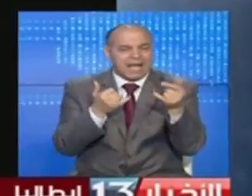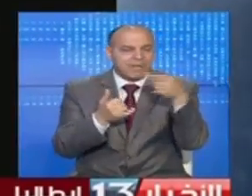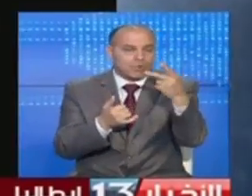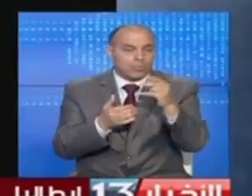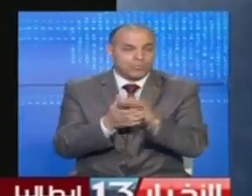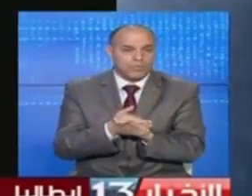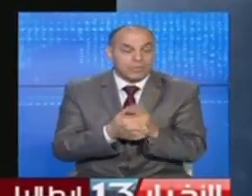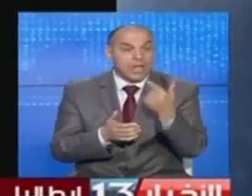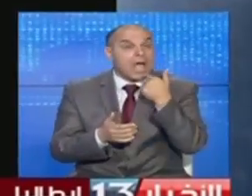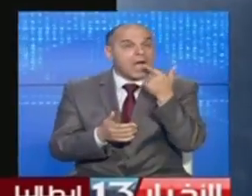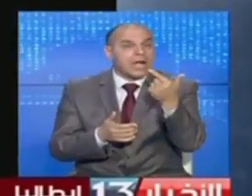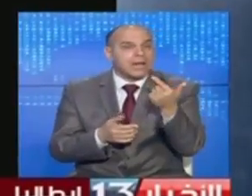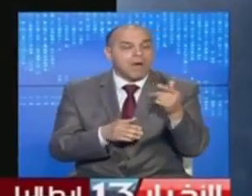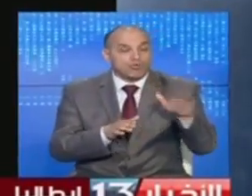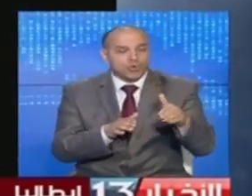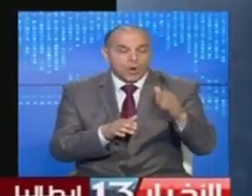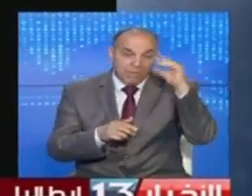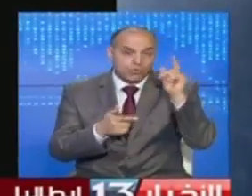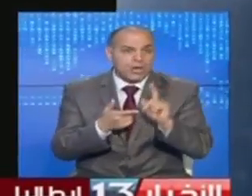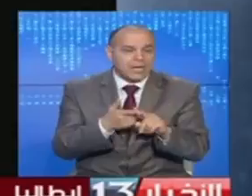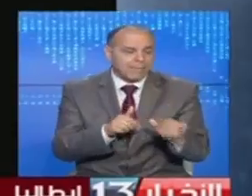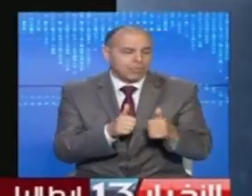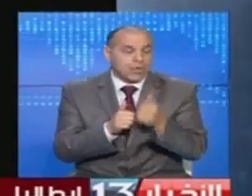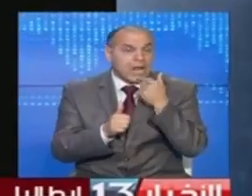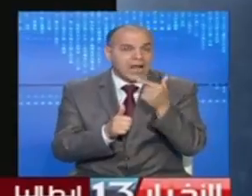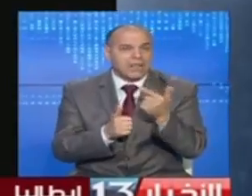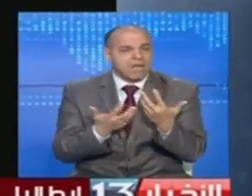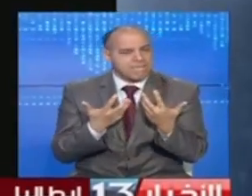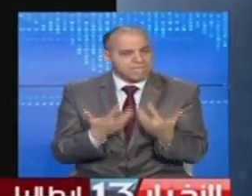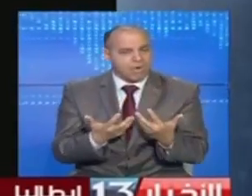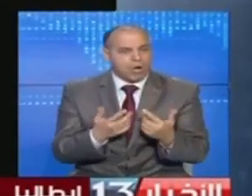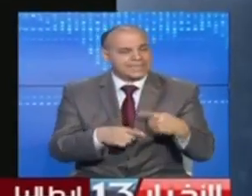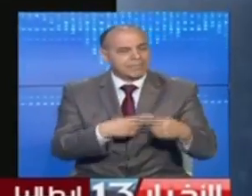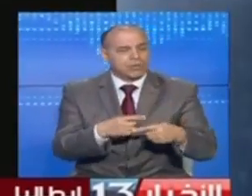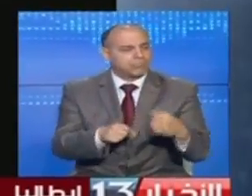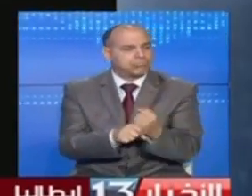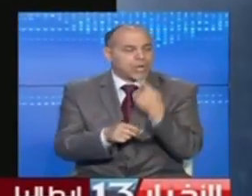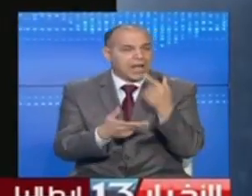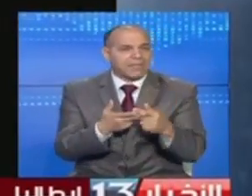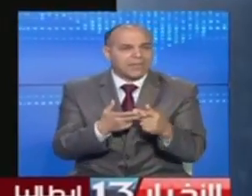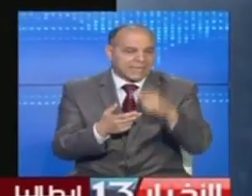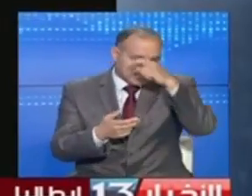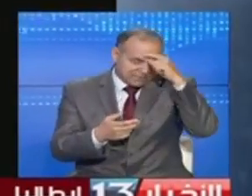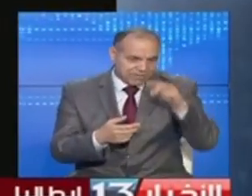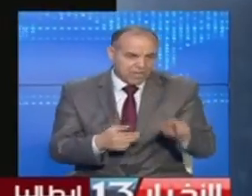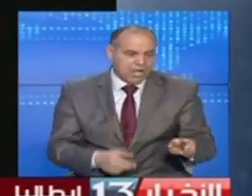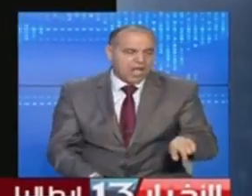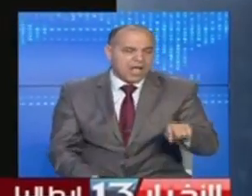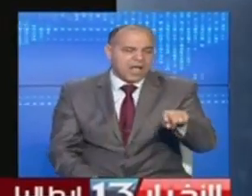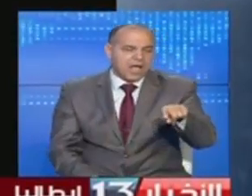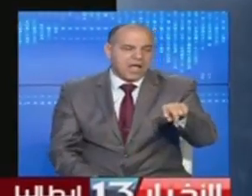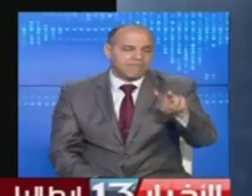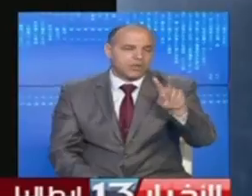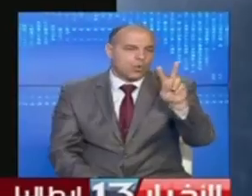المحلية. وأبلغ المهاجم المقربين منه برغبته في الاستمرار حتى صيف 21